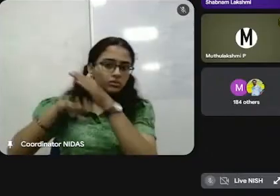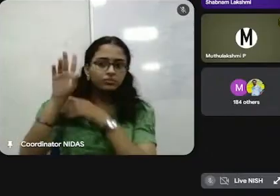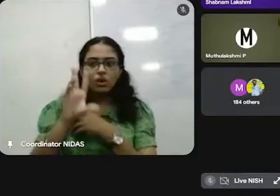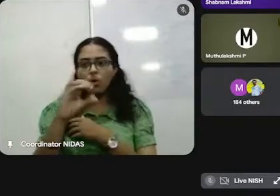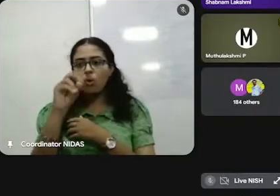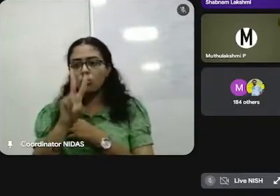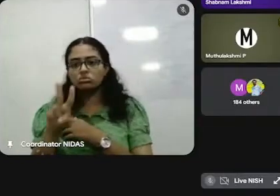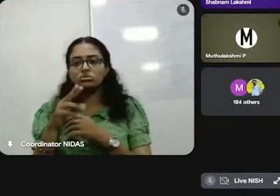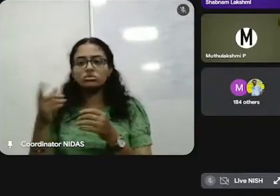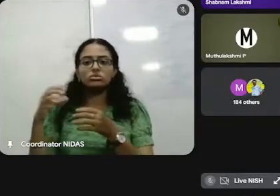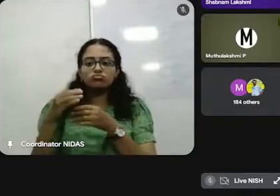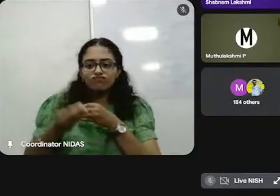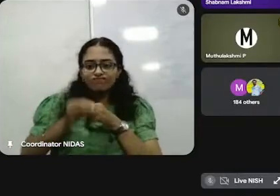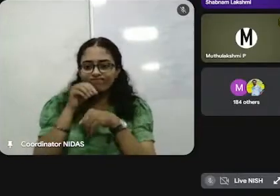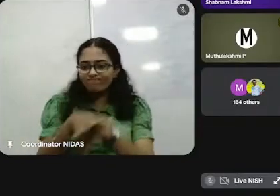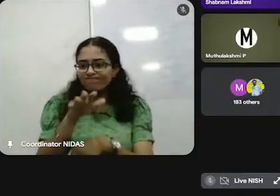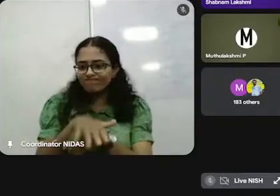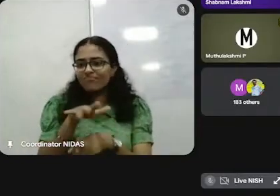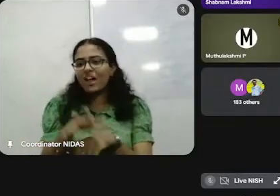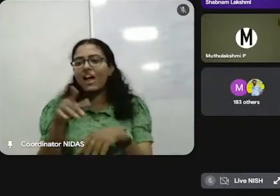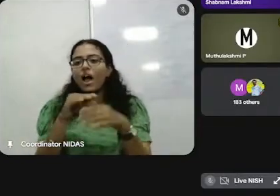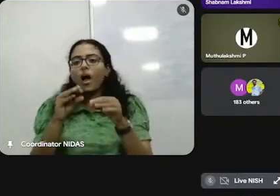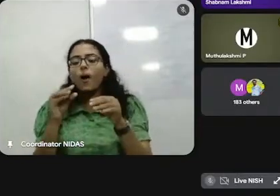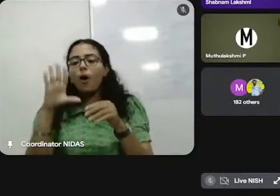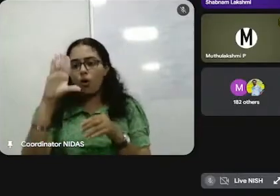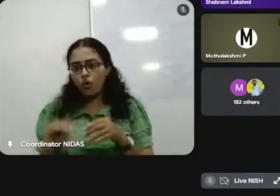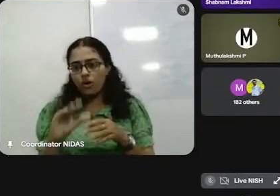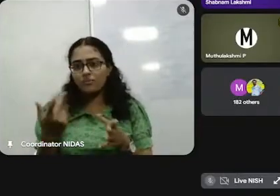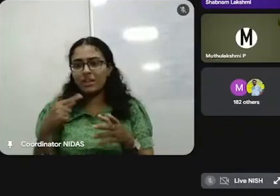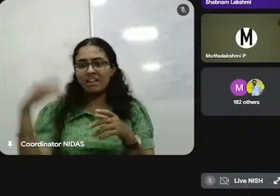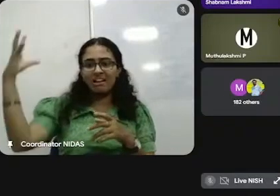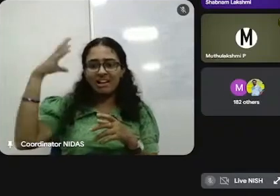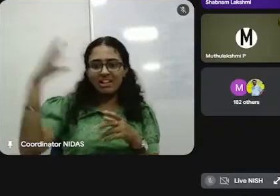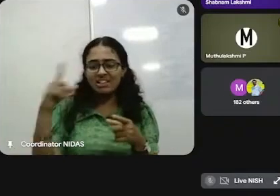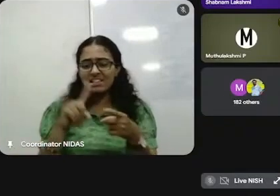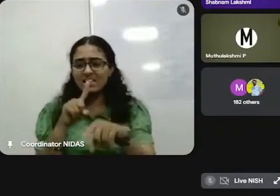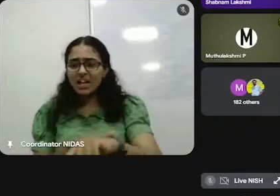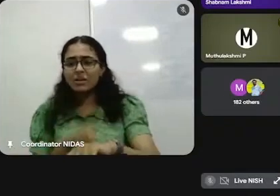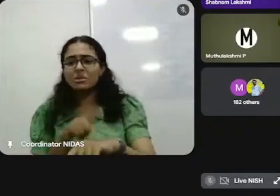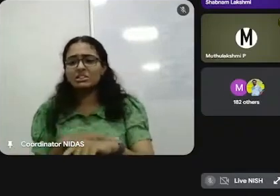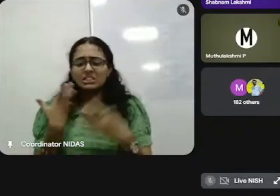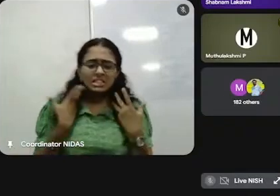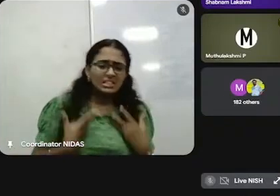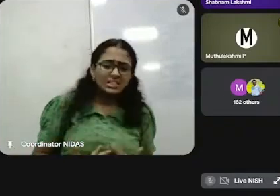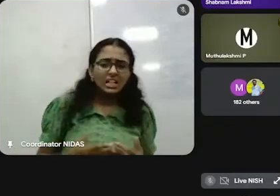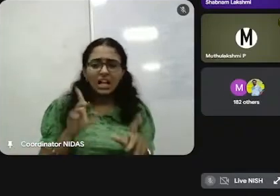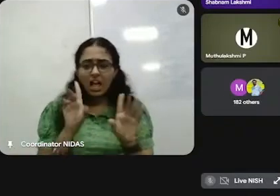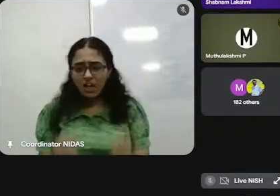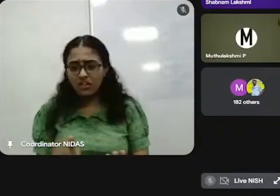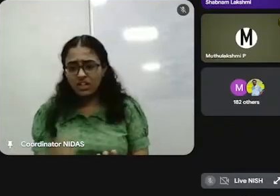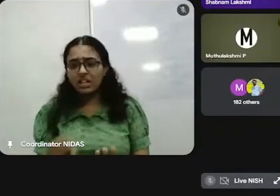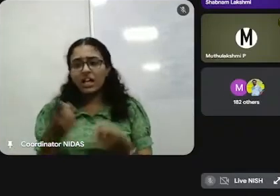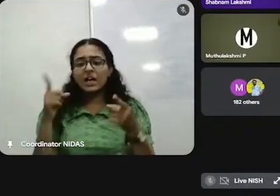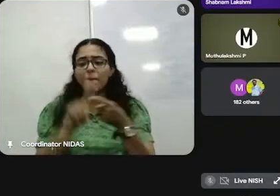കുറവായിരിക്കും. അതുകൊണ്ട് പിന്നെ അതുപോലെ ഇപ്പൊ പറഞ്ഞില്ലേ, പകൽ സമയത്ത് ഉറക്കം ഭയങ്കര ക്ഷീണമാണെന്ന് പറഞ്ഞില്ലേ. അപ്പം അതുപോലെ